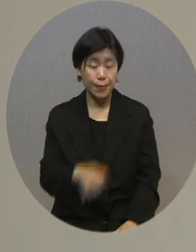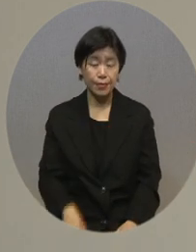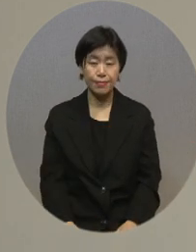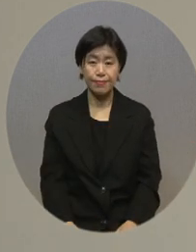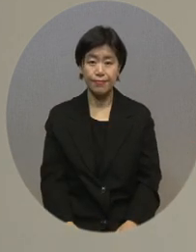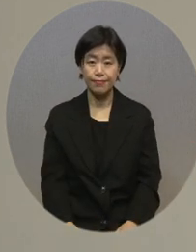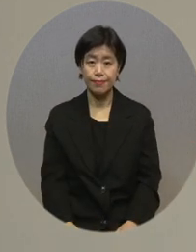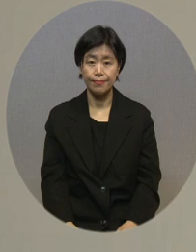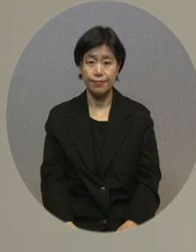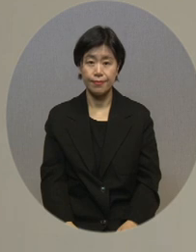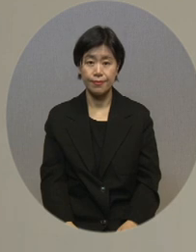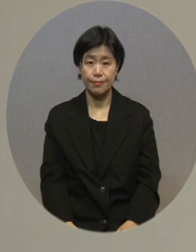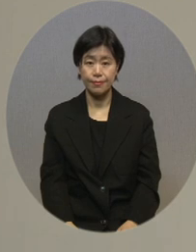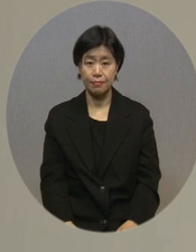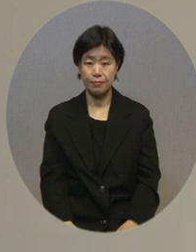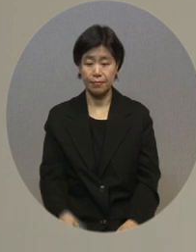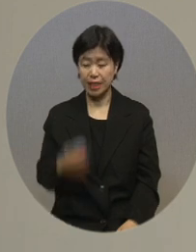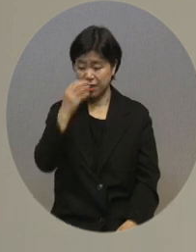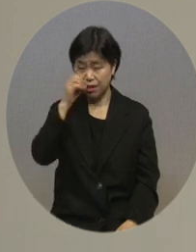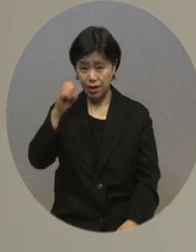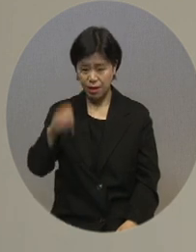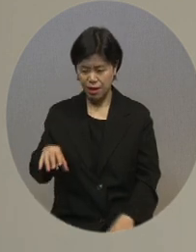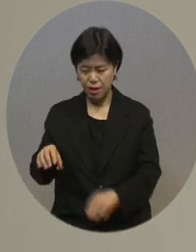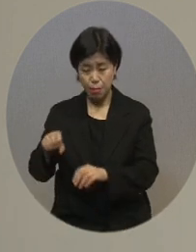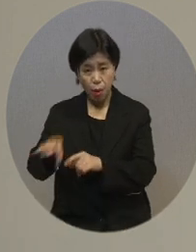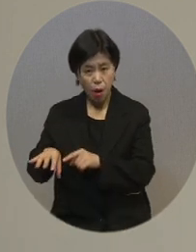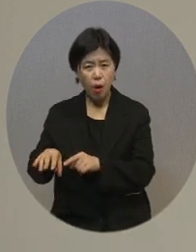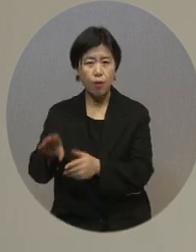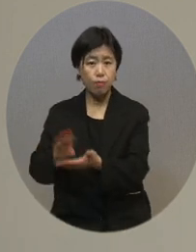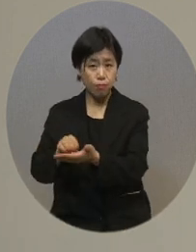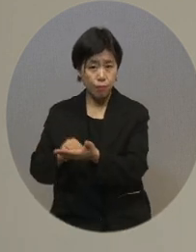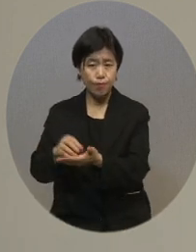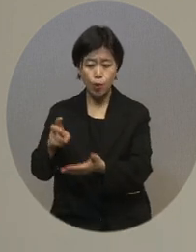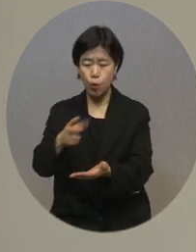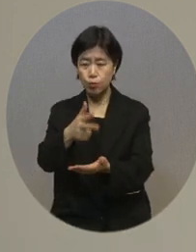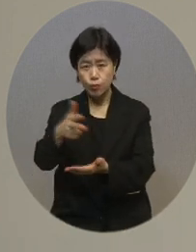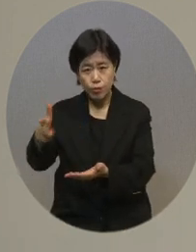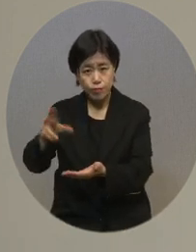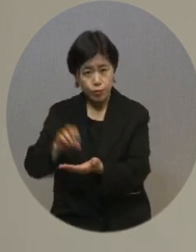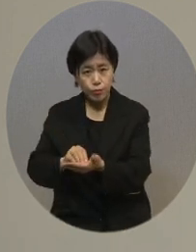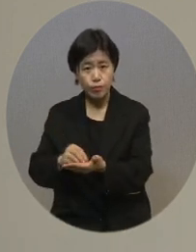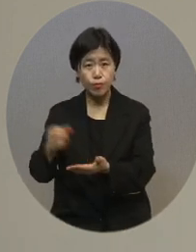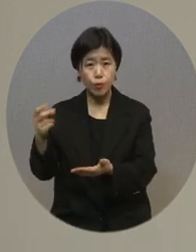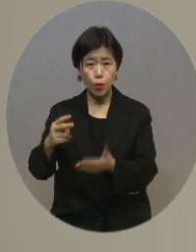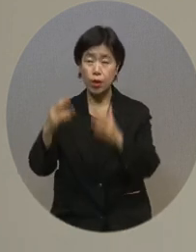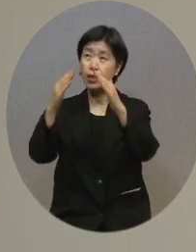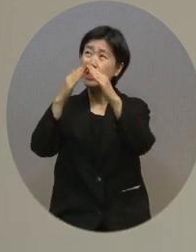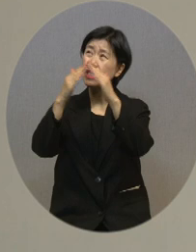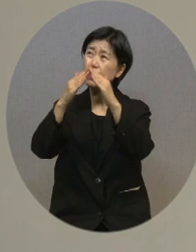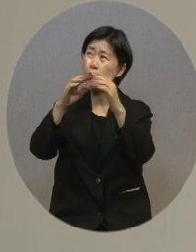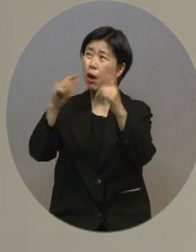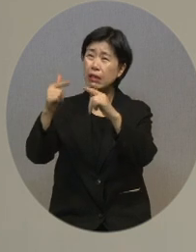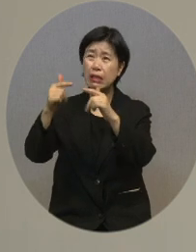예. 뭐 쓰레기를 버리는 문제랄지 주차 문제랄지 또 이 집에 이제 건축 문제랄지 이